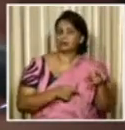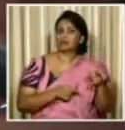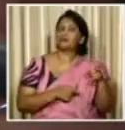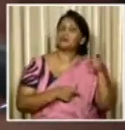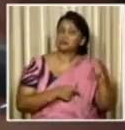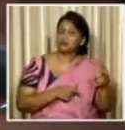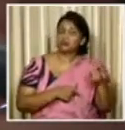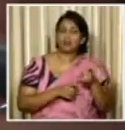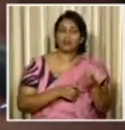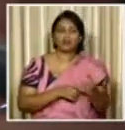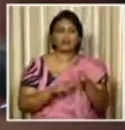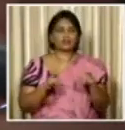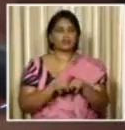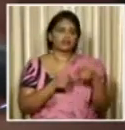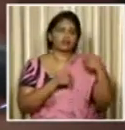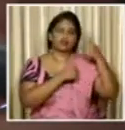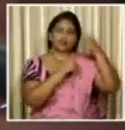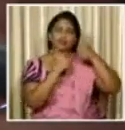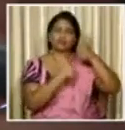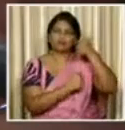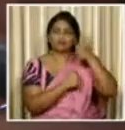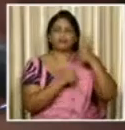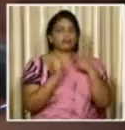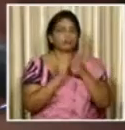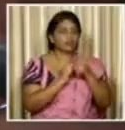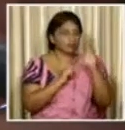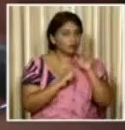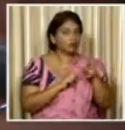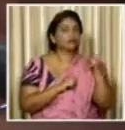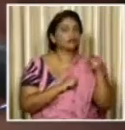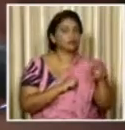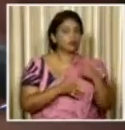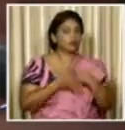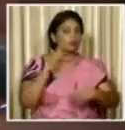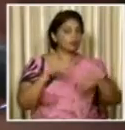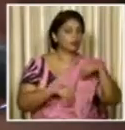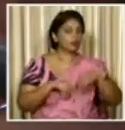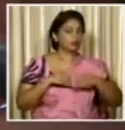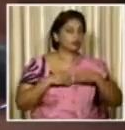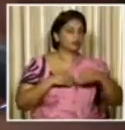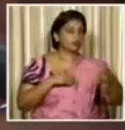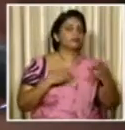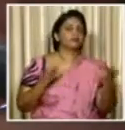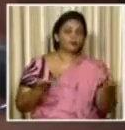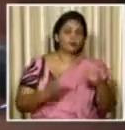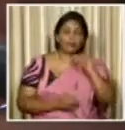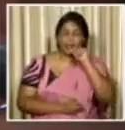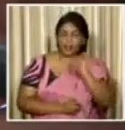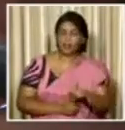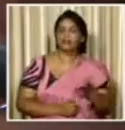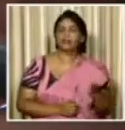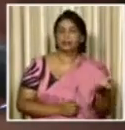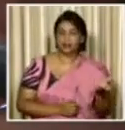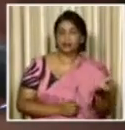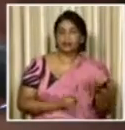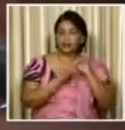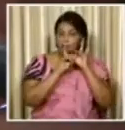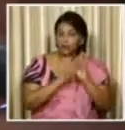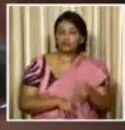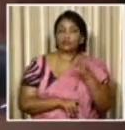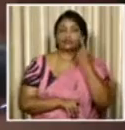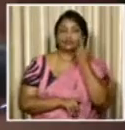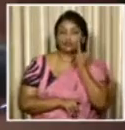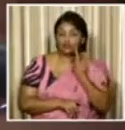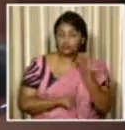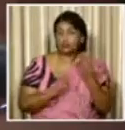eyage yatathwe siyangida tamanta jeevath wenna soodananda kiyana eka mata tamai eegolange deshapalana randa pawathinne. Ekai etta. Onna oya keda